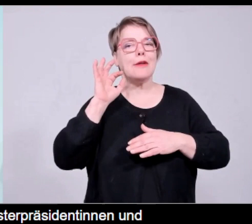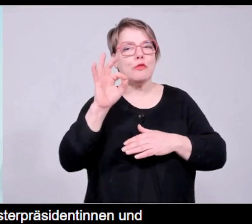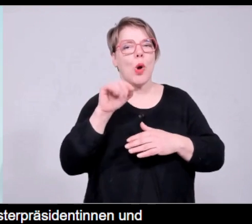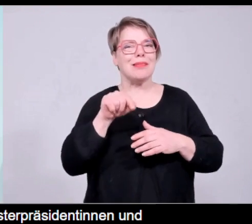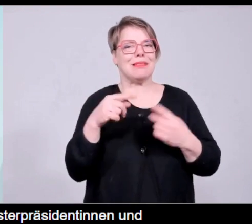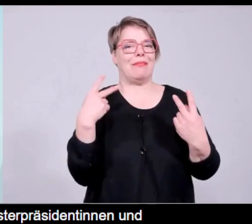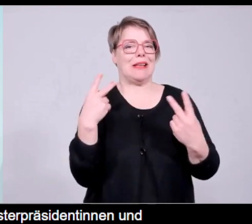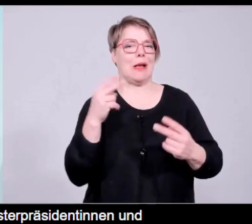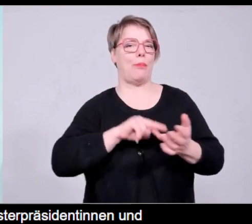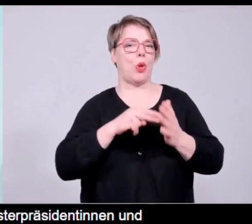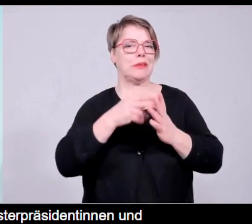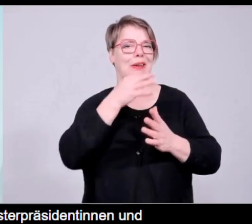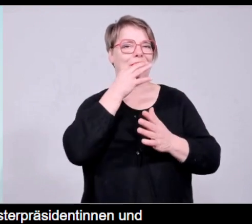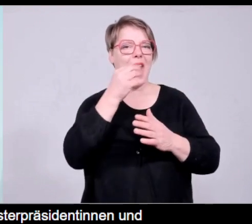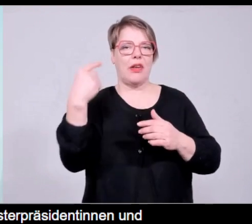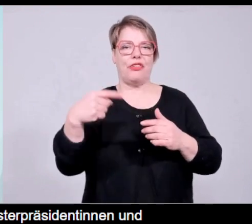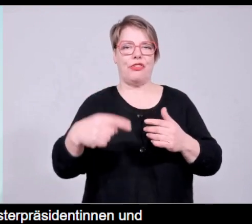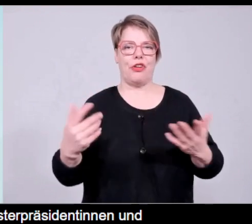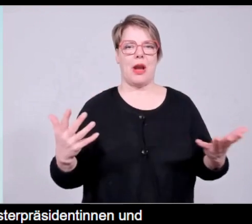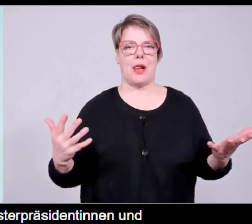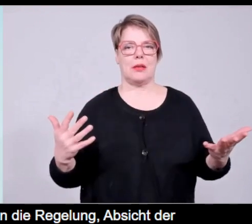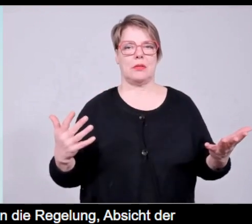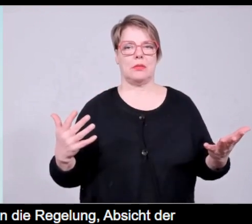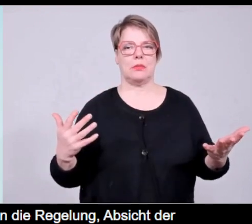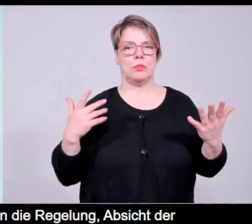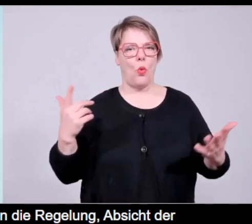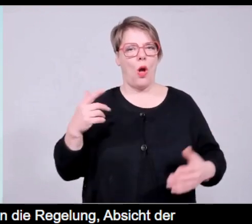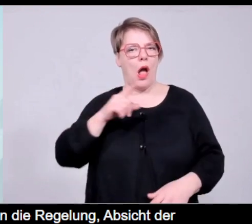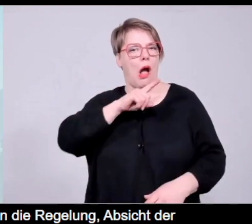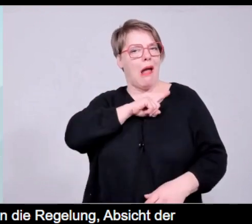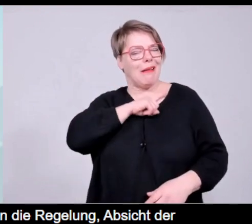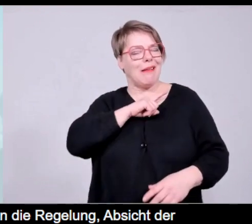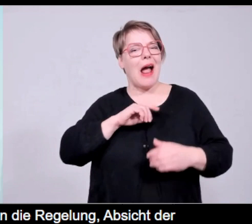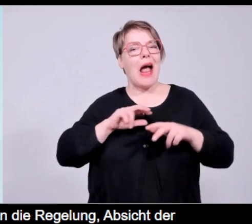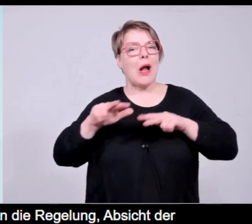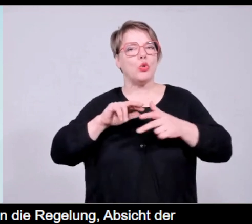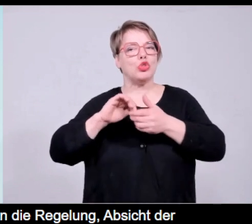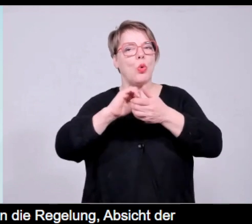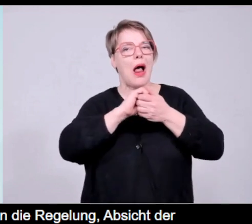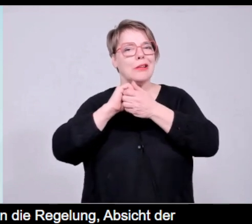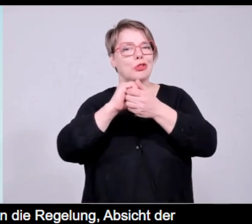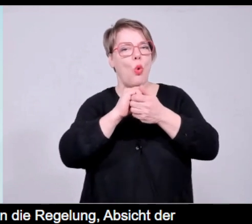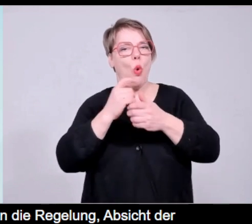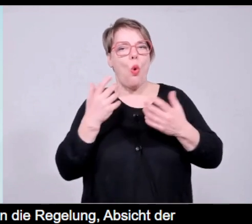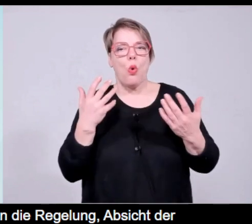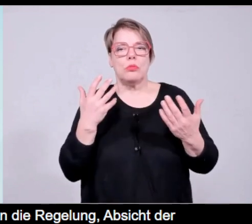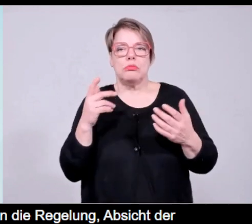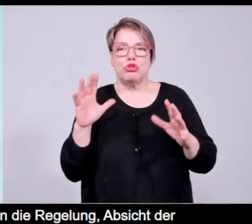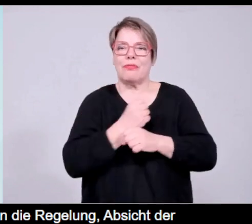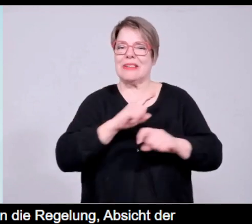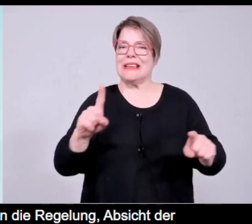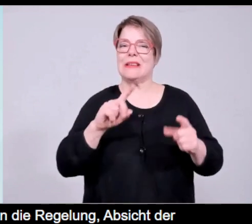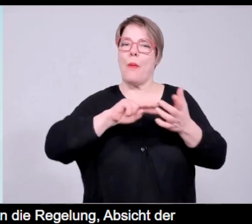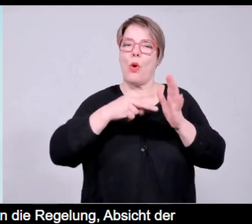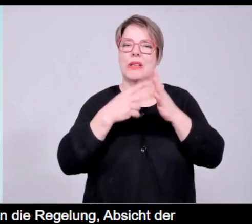leitungsgebundenen und nicht leitungsgebundenen Energieträgern zu zementieren. Und es ist insgesamt ein politisch schon